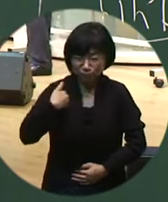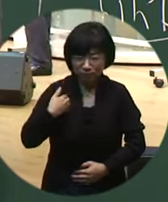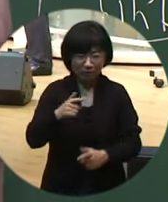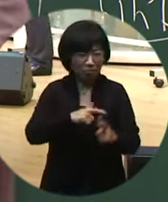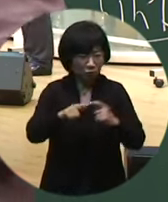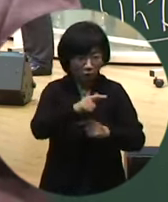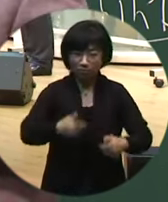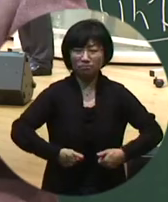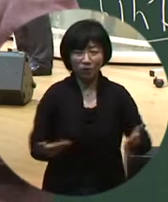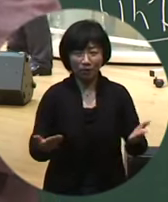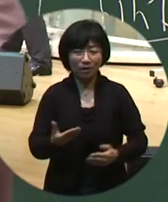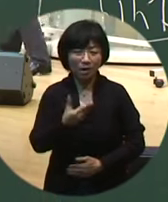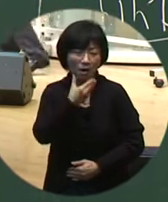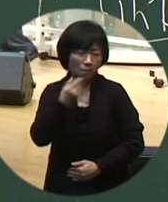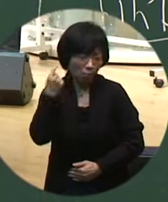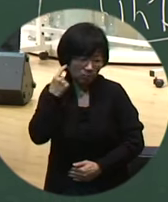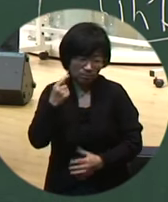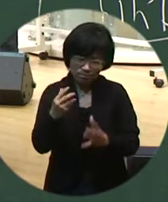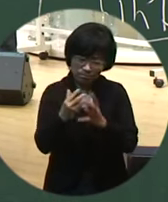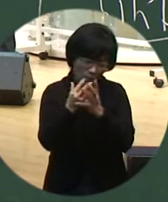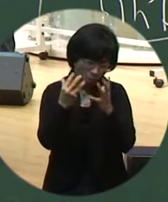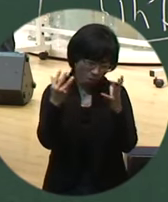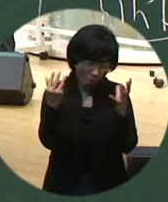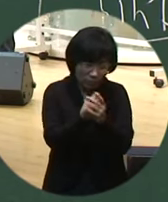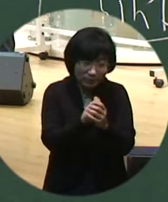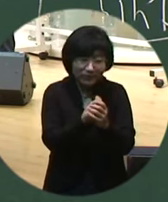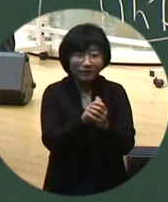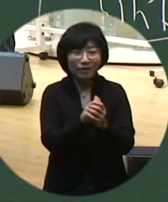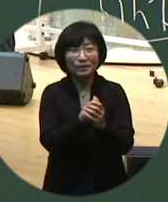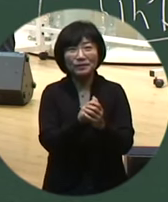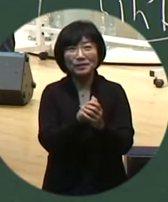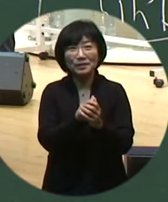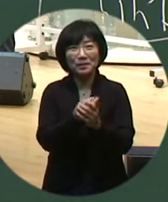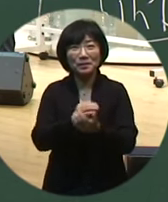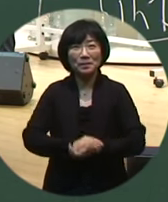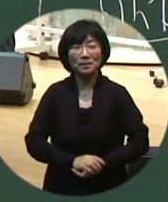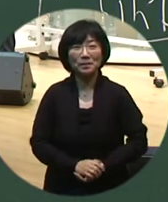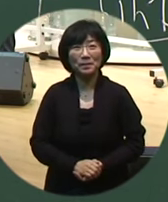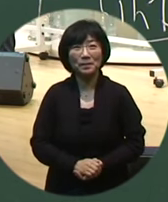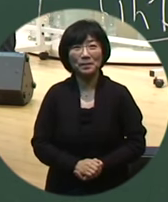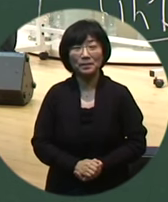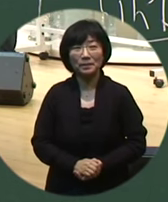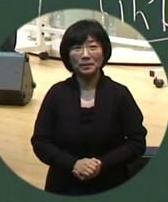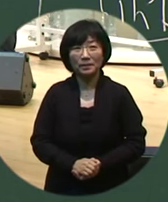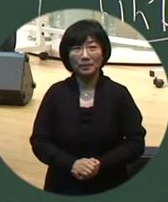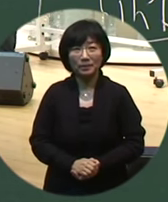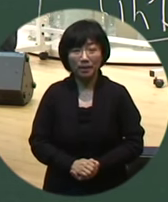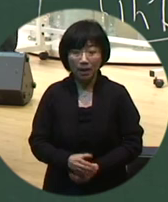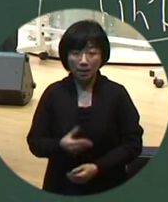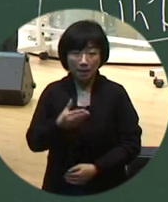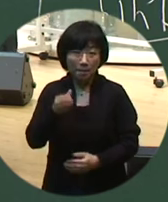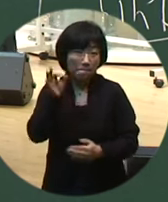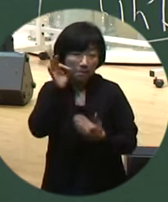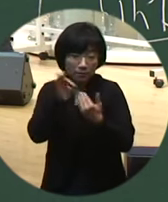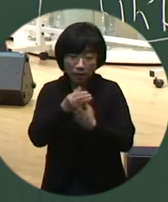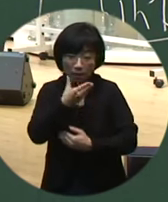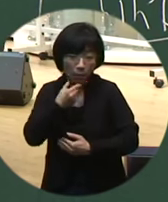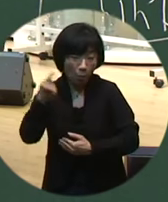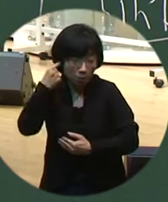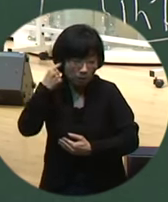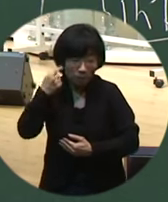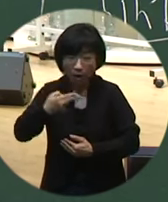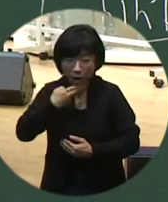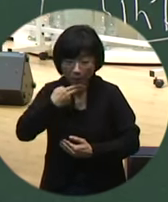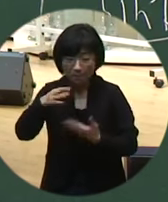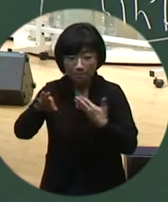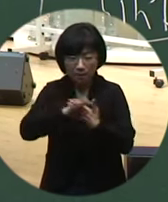모든 것이다. The gospel is sufficient. That gospel is everything. 복음이 아니면 12가지 인생 문제 해결될 수 없기 때문에 그래요. Because